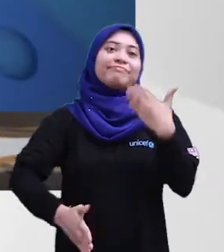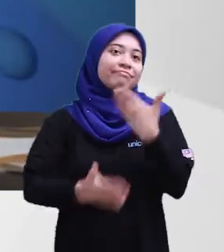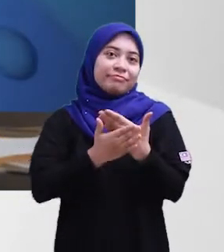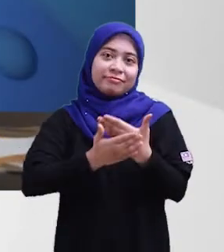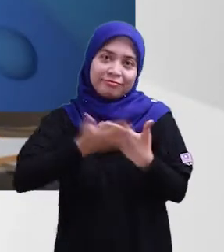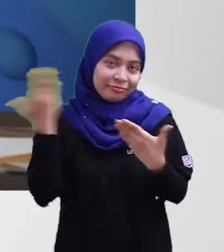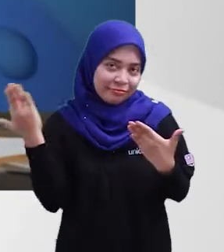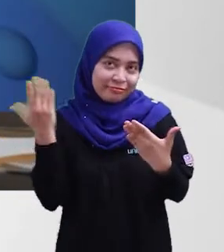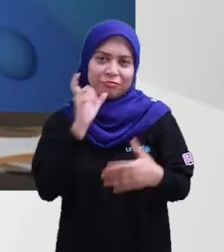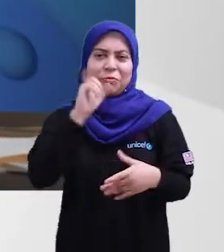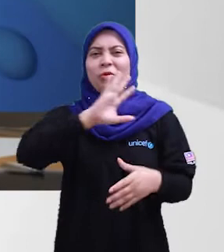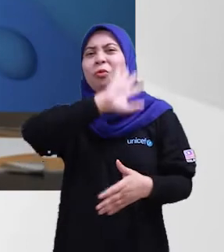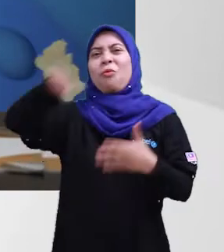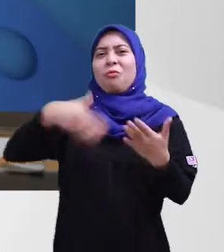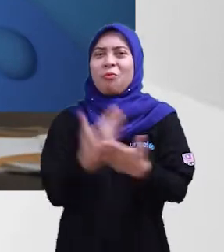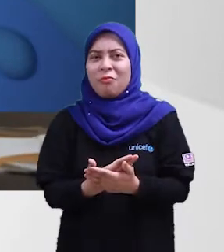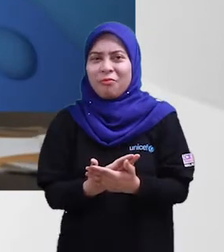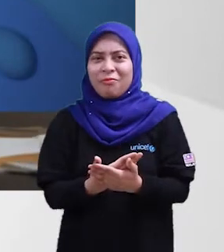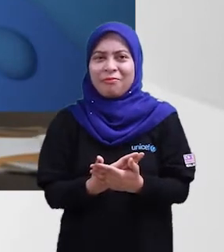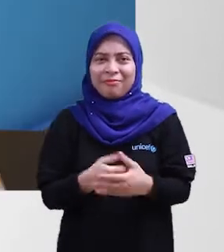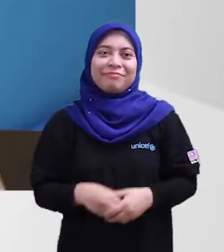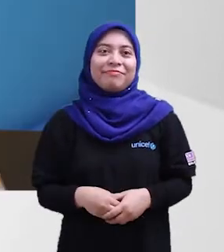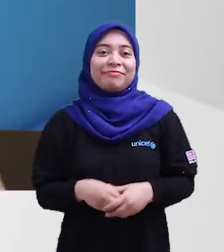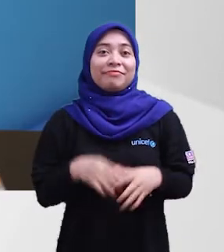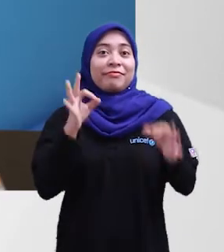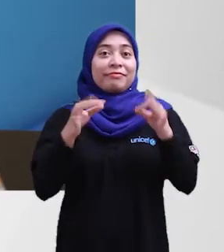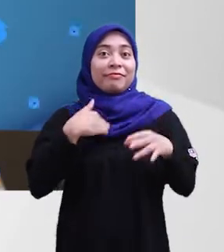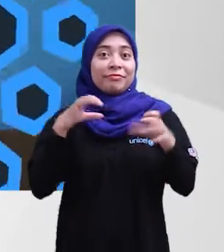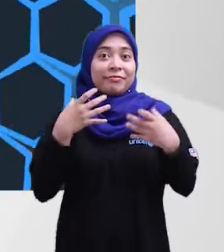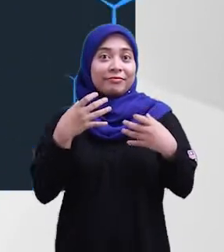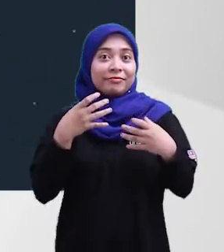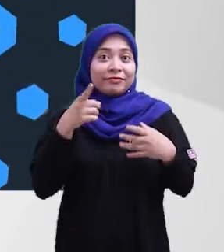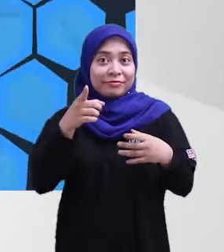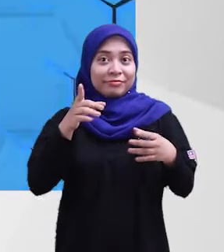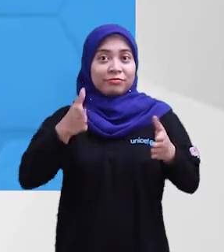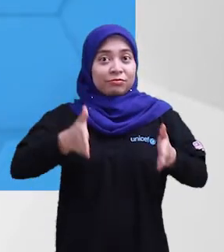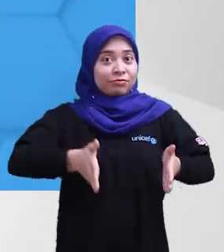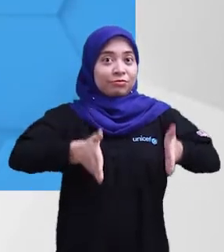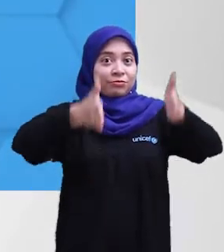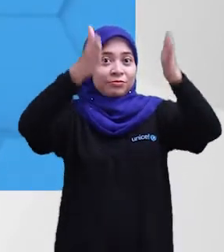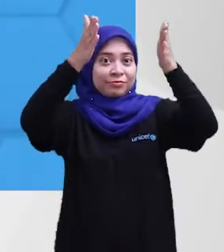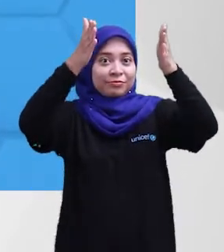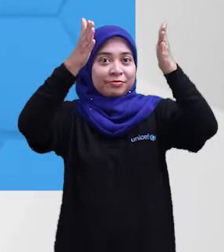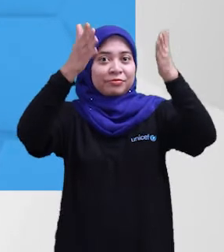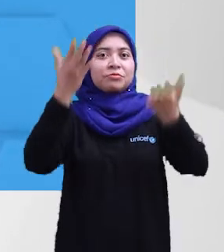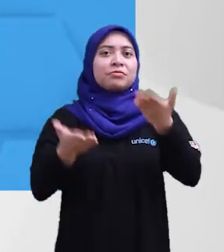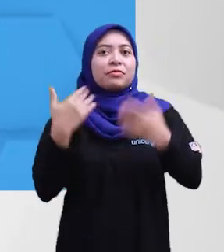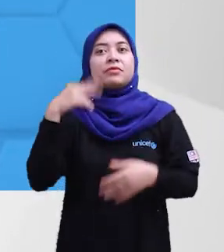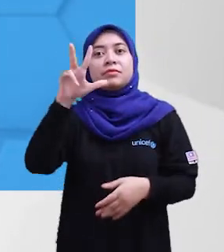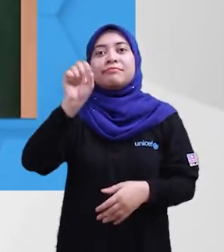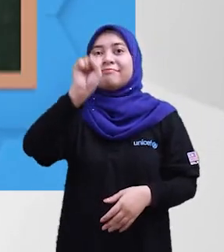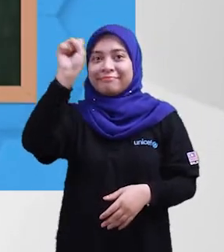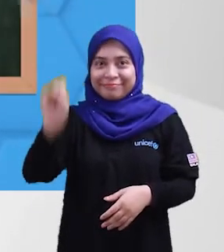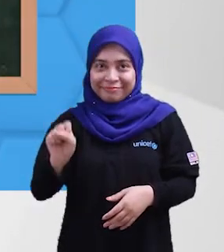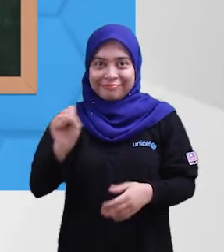web adalah sangat mudah dan tidak memerlukan semua itu. Okey, jika saya meminta anda untuk membina sebuah bangunan, anda